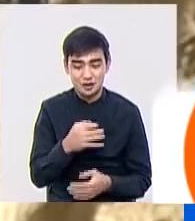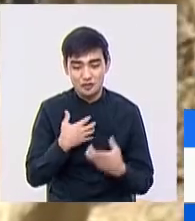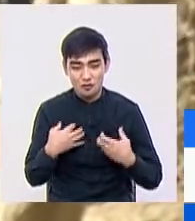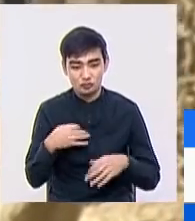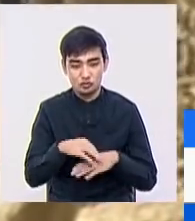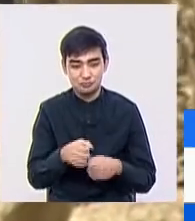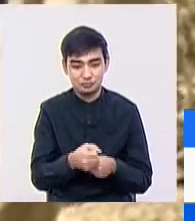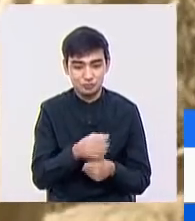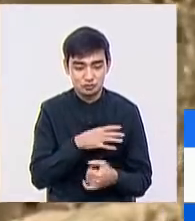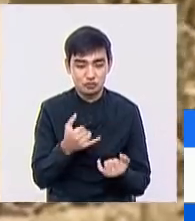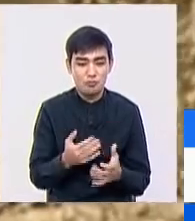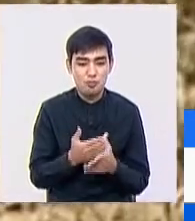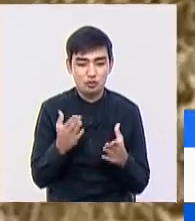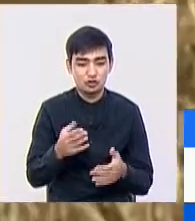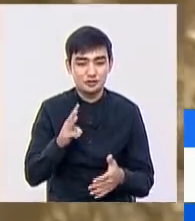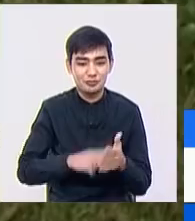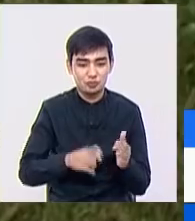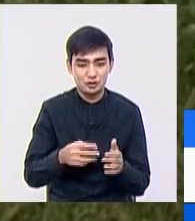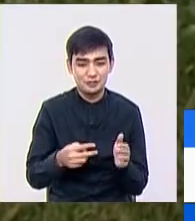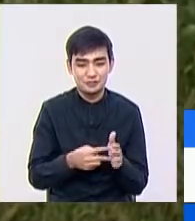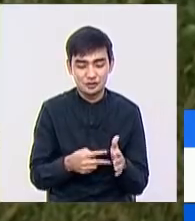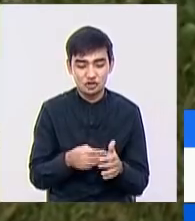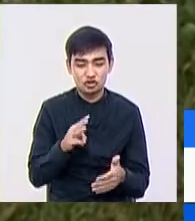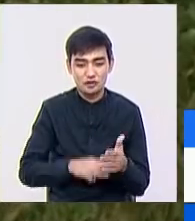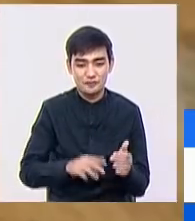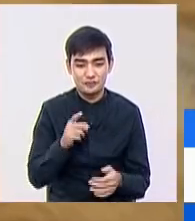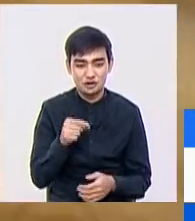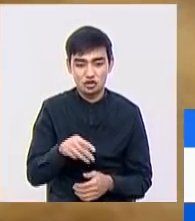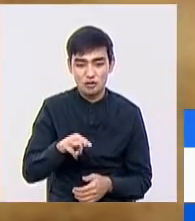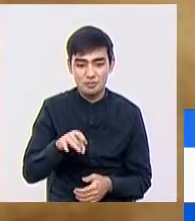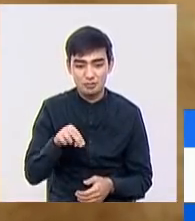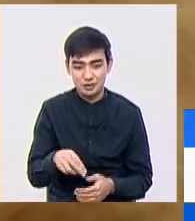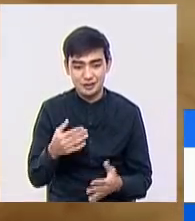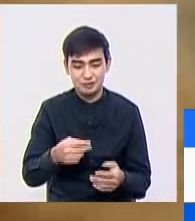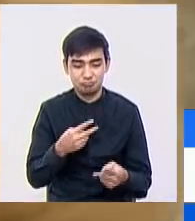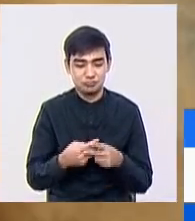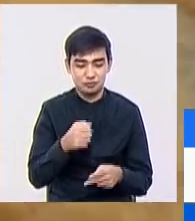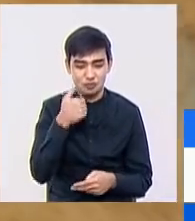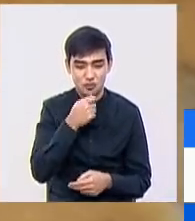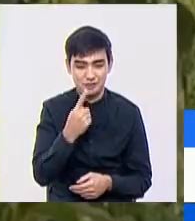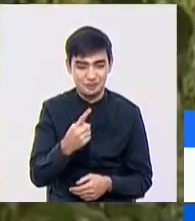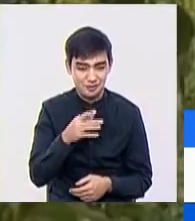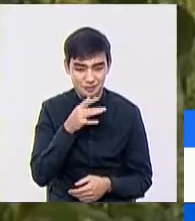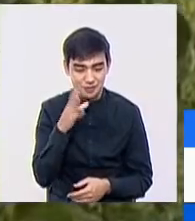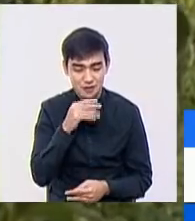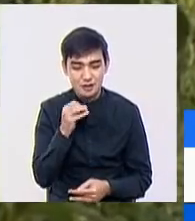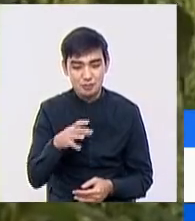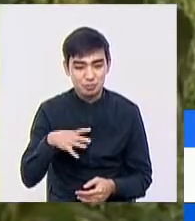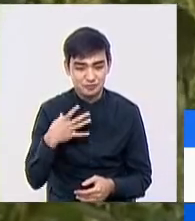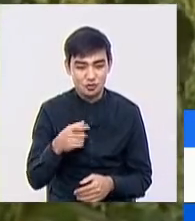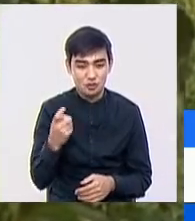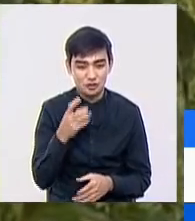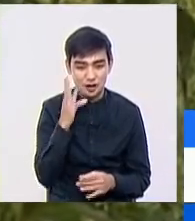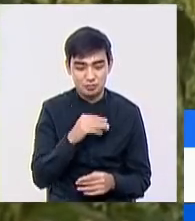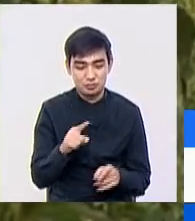Самым большим наказанием теперь будет штраф на 1000 МРП или 1 год лишения свободы. Даже после смерти питомца бывший владелец